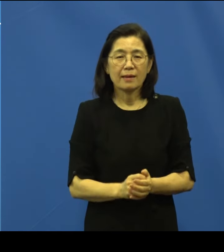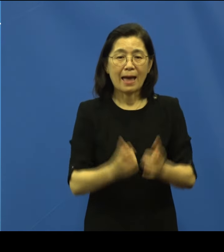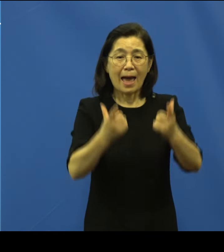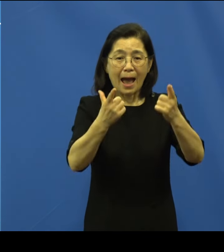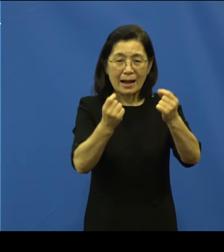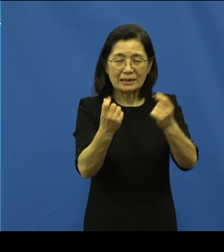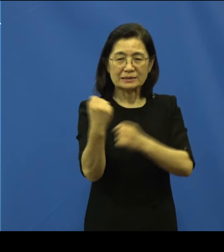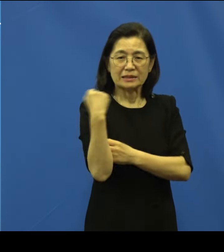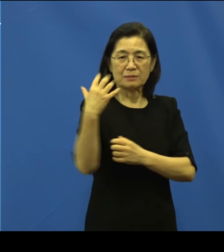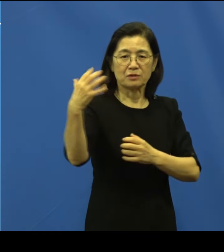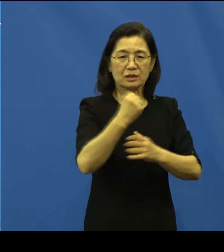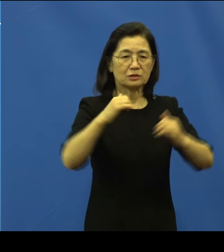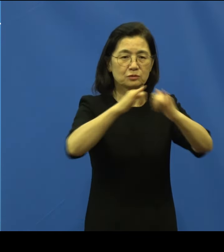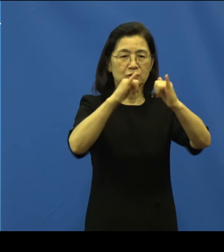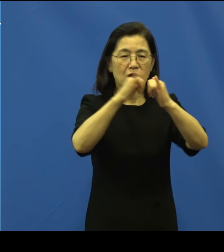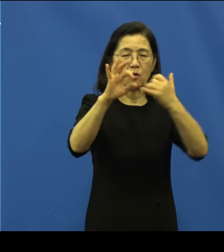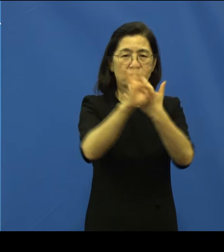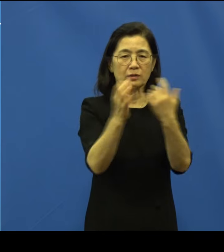길이죠.